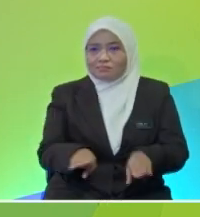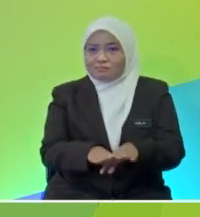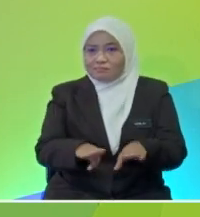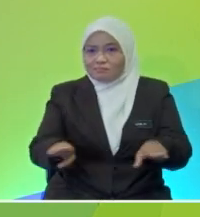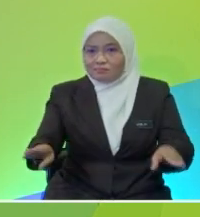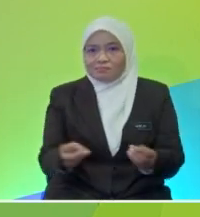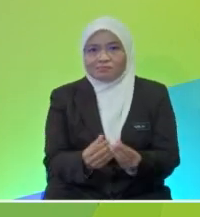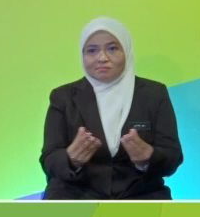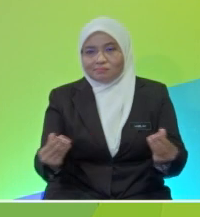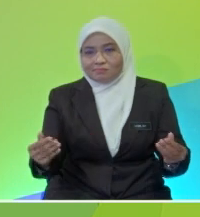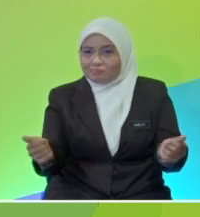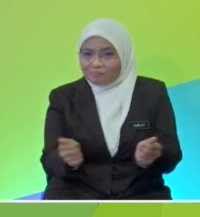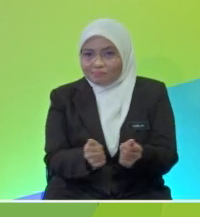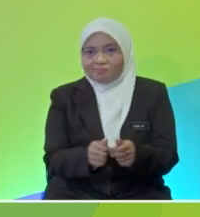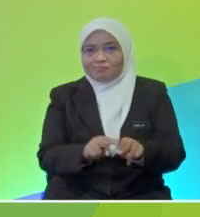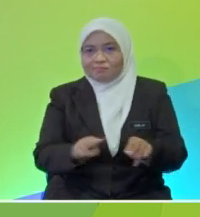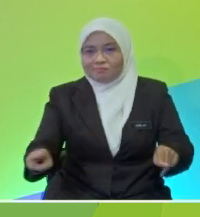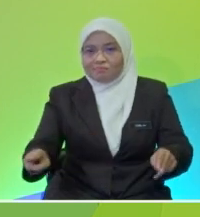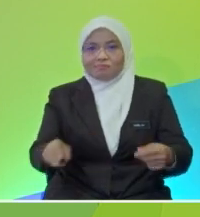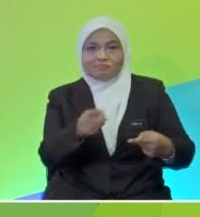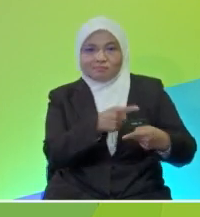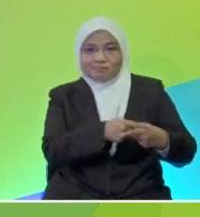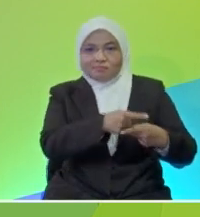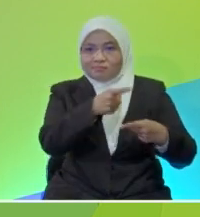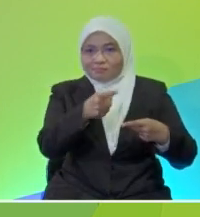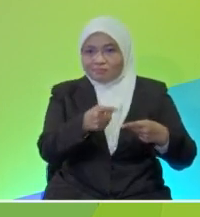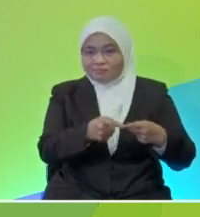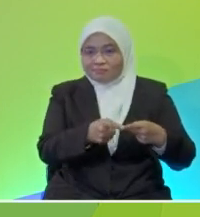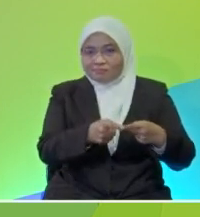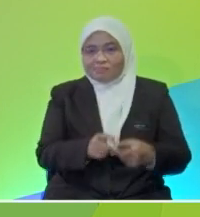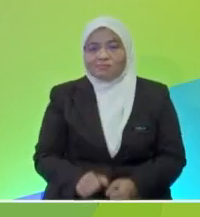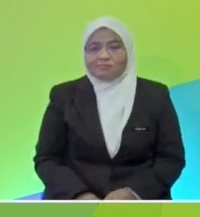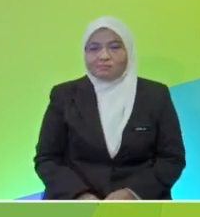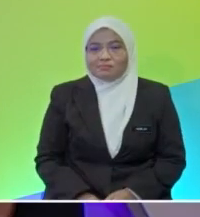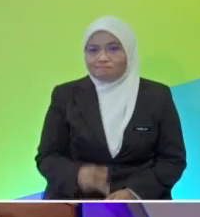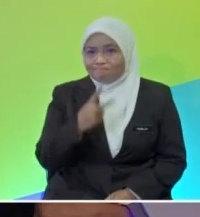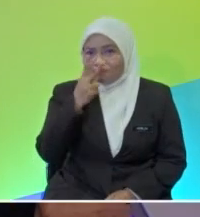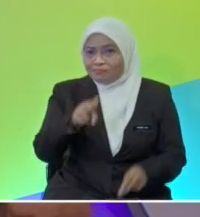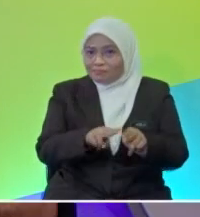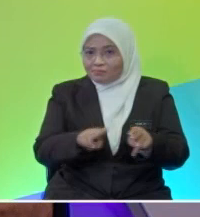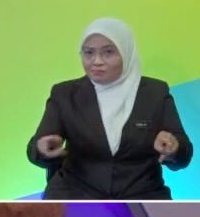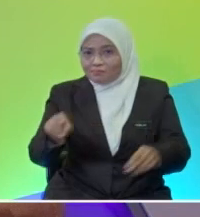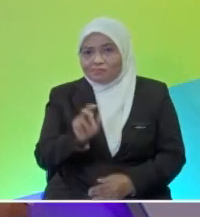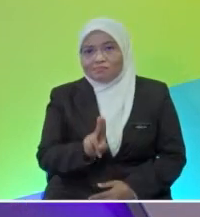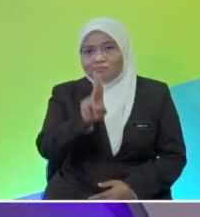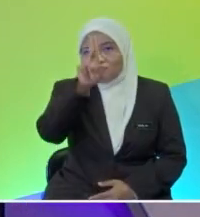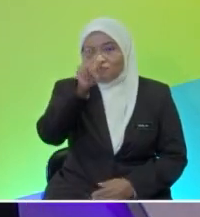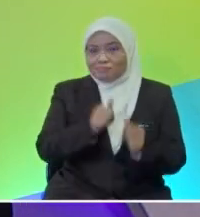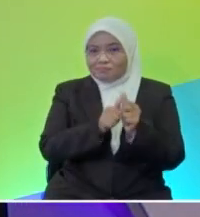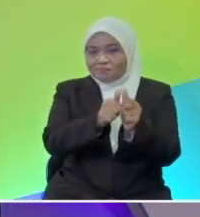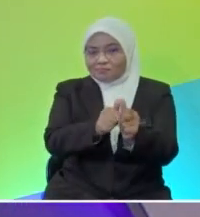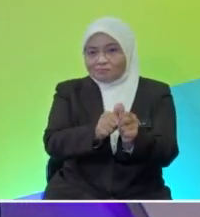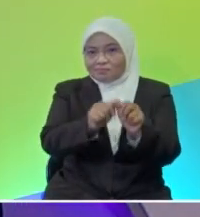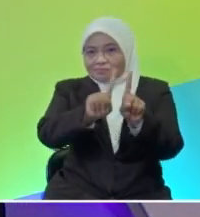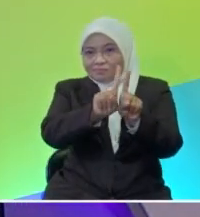bearing ya eee satu pengukuran yang daripada arah utara lah mengikut pusingan jam ya Oke kita apa